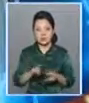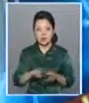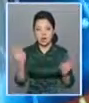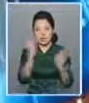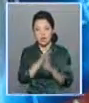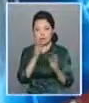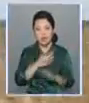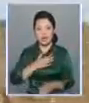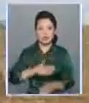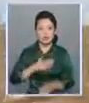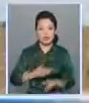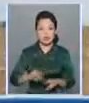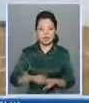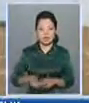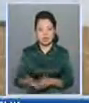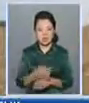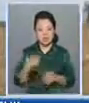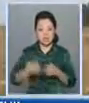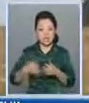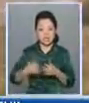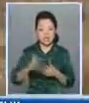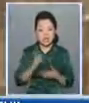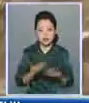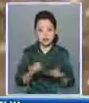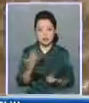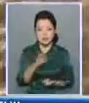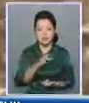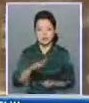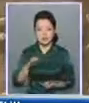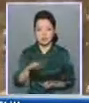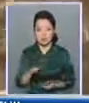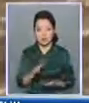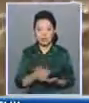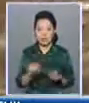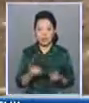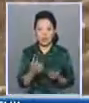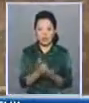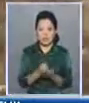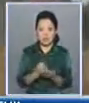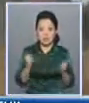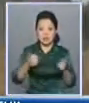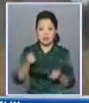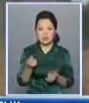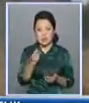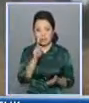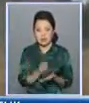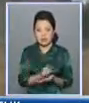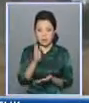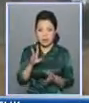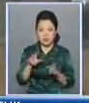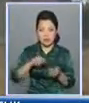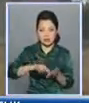орташа. Дегенмен, теріскейлік диқандар биыл қамбаға 5 миллион тонна астық құямыз деп жоспарлауда. Кейбір аймақтарда астық